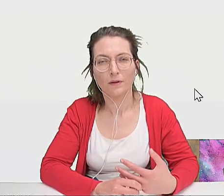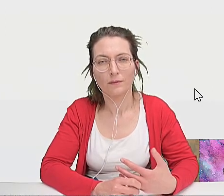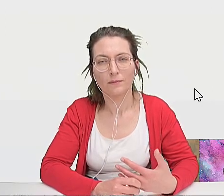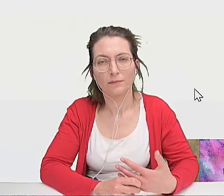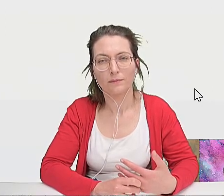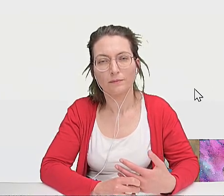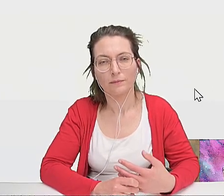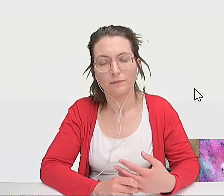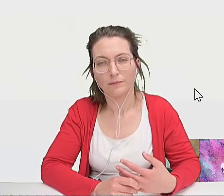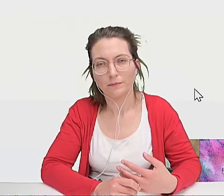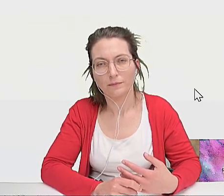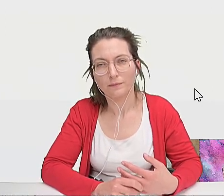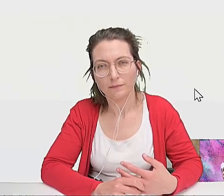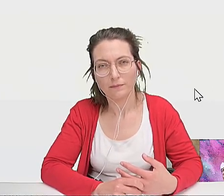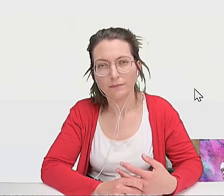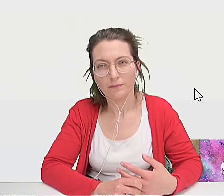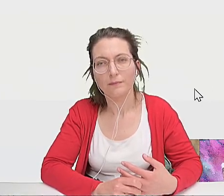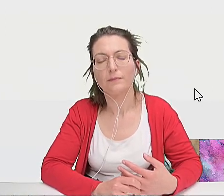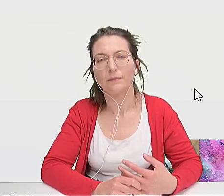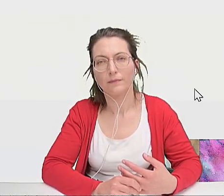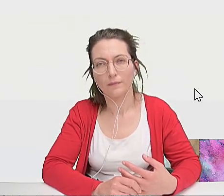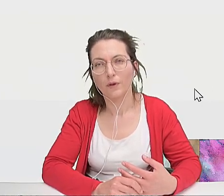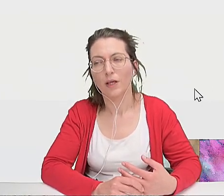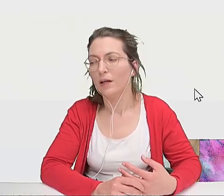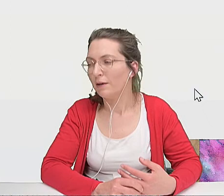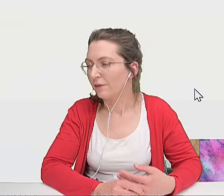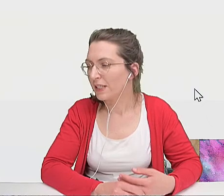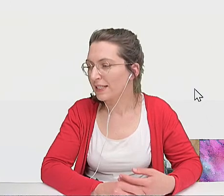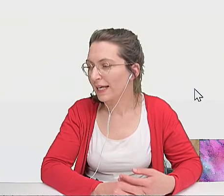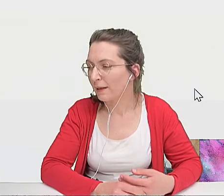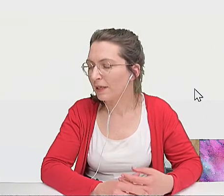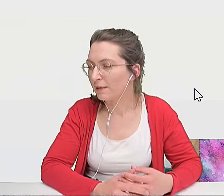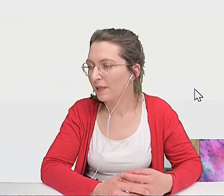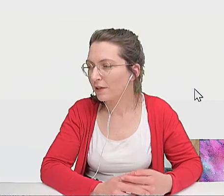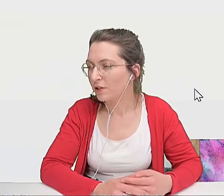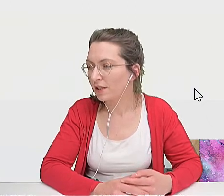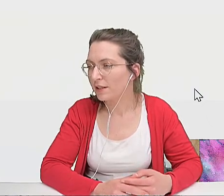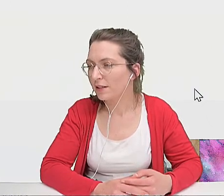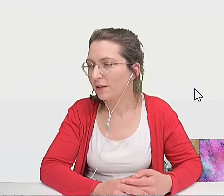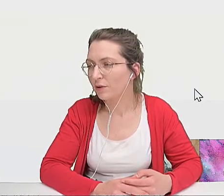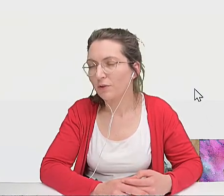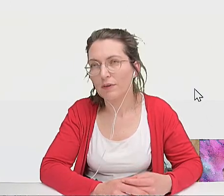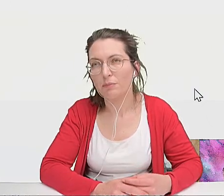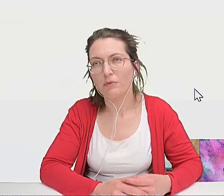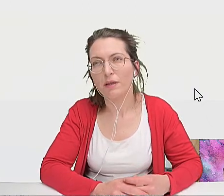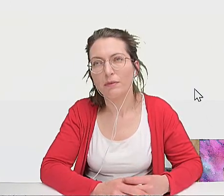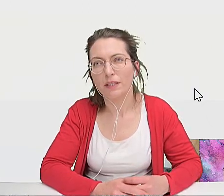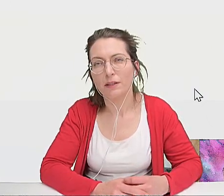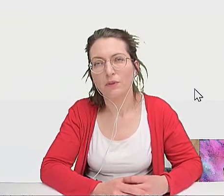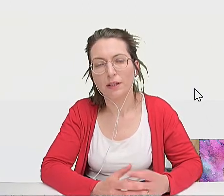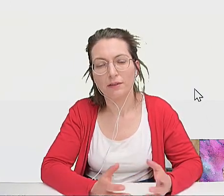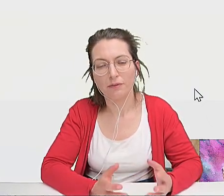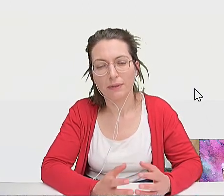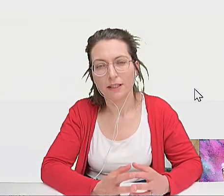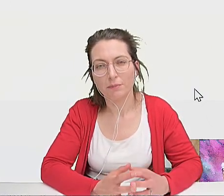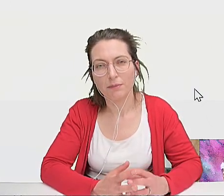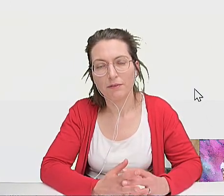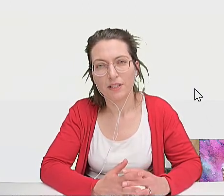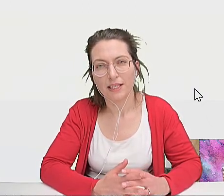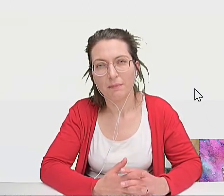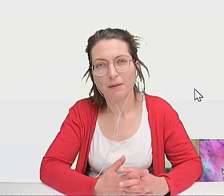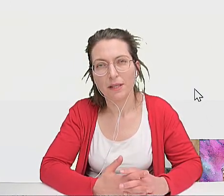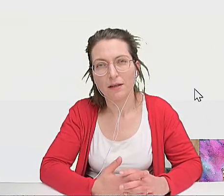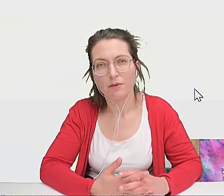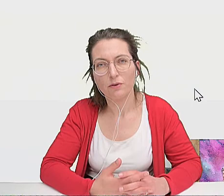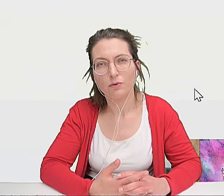ist zusammen mit dem Bundeswettbewerb Informatik. Okay. Findet es einmal im Jahr statt, die Jugendwettbewerbe? Und der Informatik-Biber,